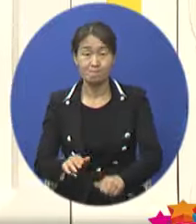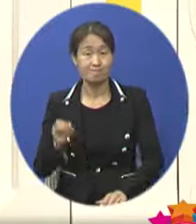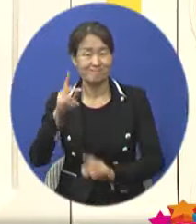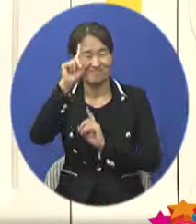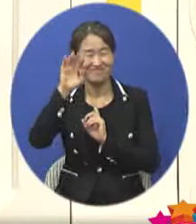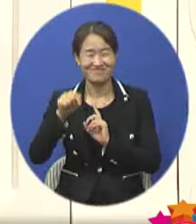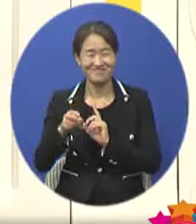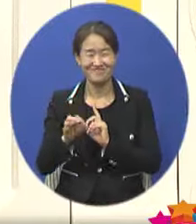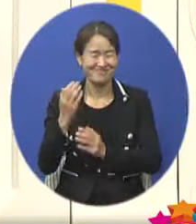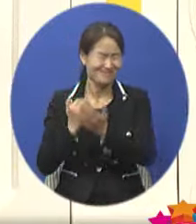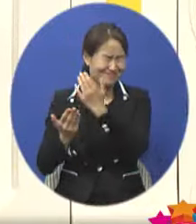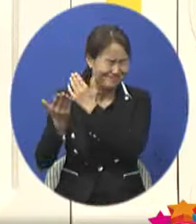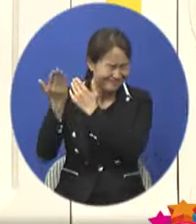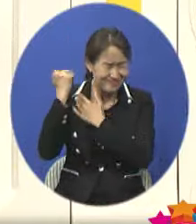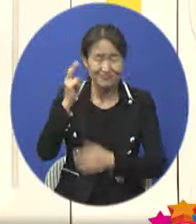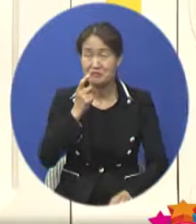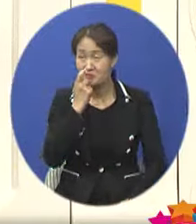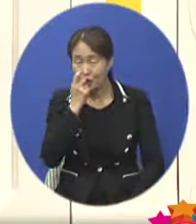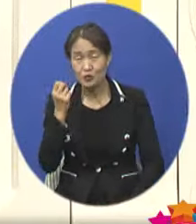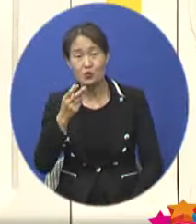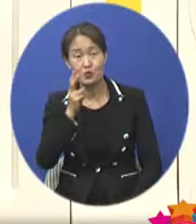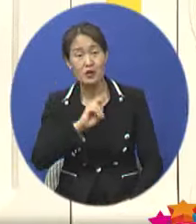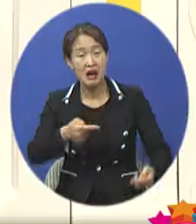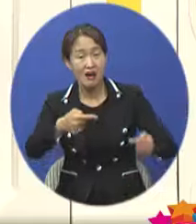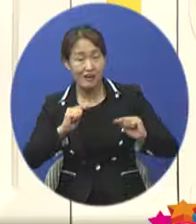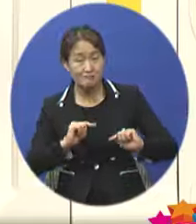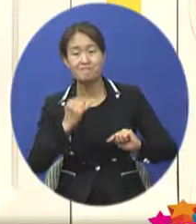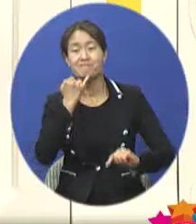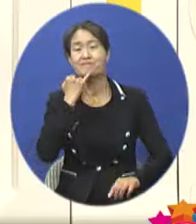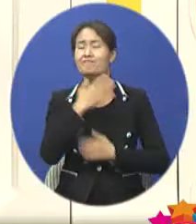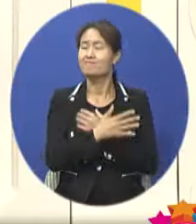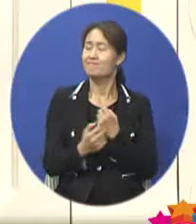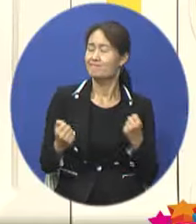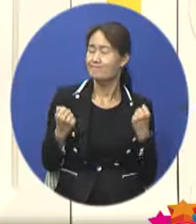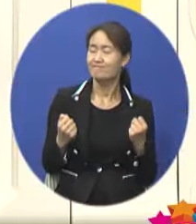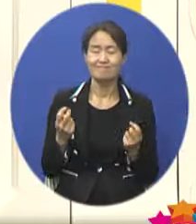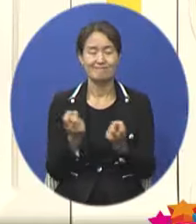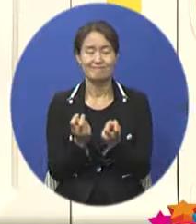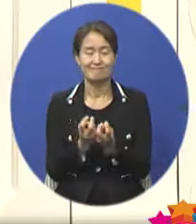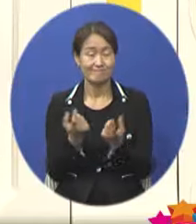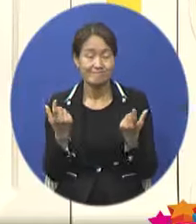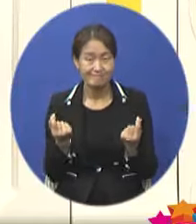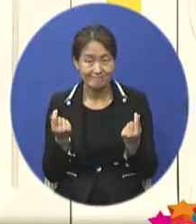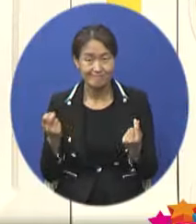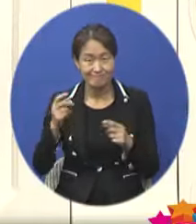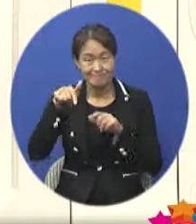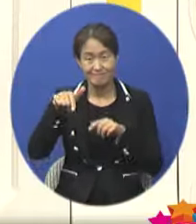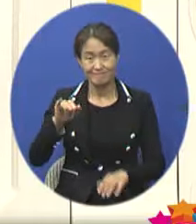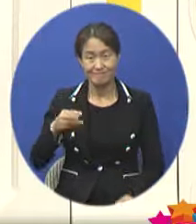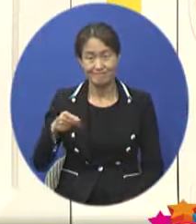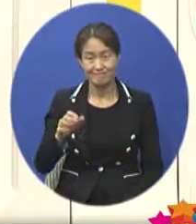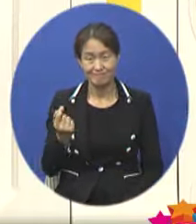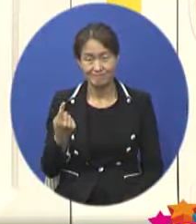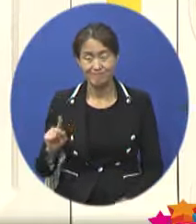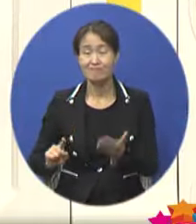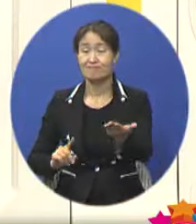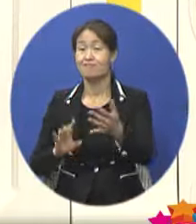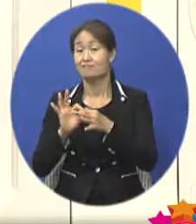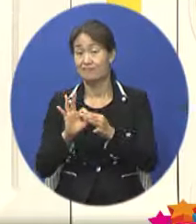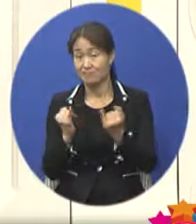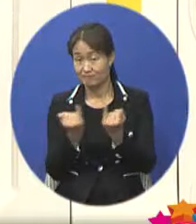이부영 씨의 노래 왕년에도 이제 배워서 네. 또 노래 참가해 보시고 그게 네. 바로 건강해지신 비결이시죠. 어쨌든 우리 김정환 씨 네. 노래